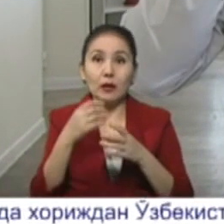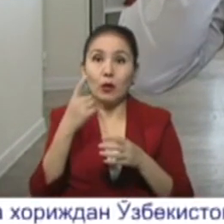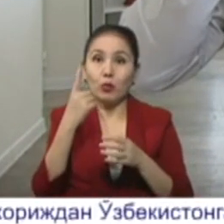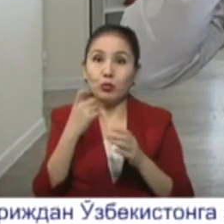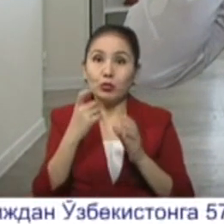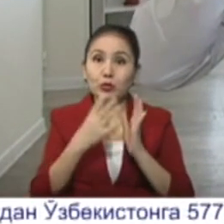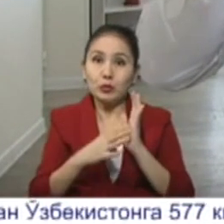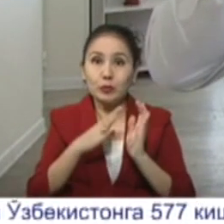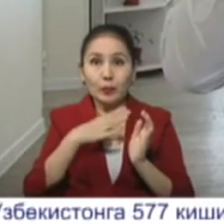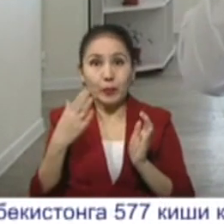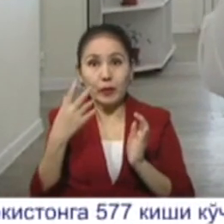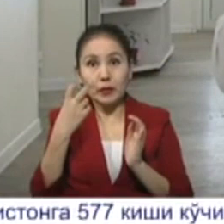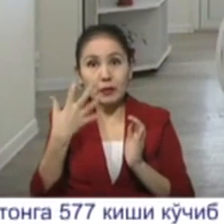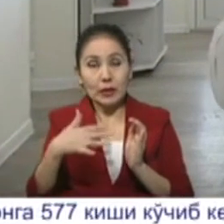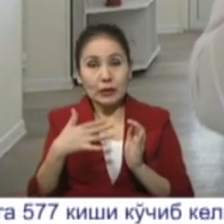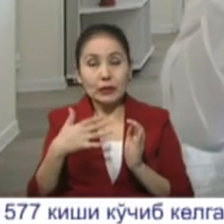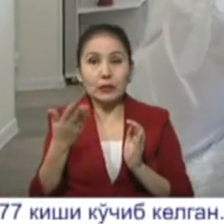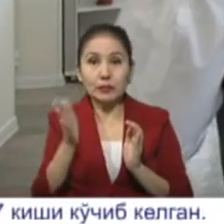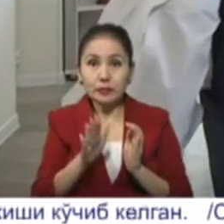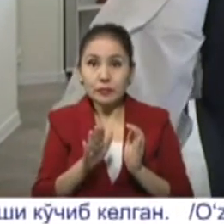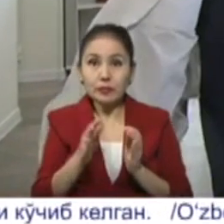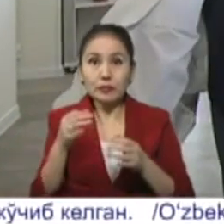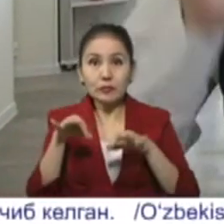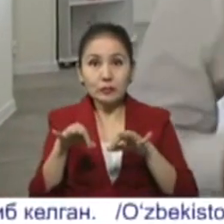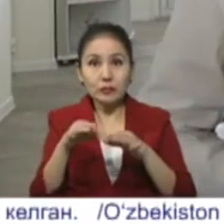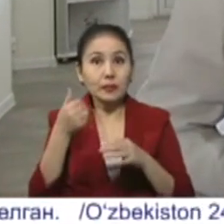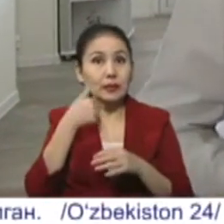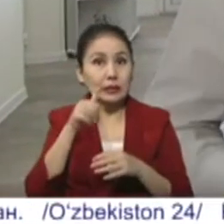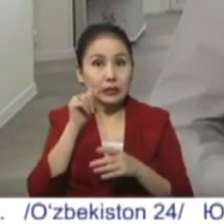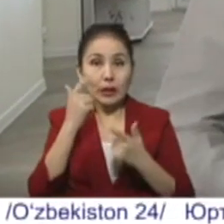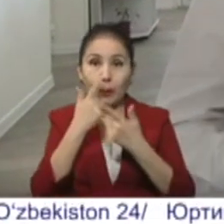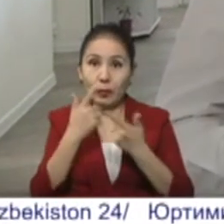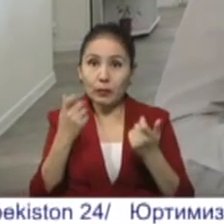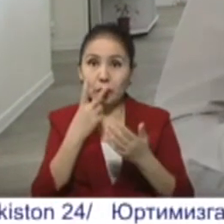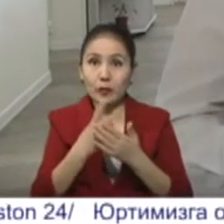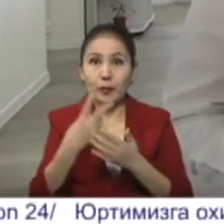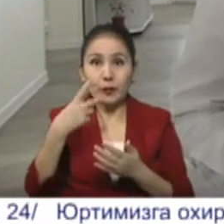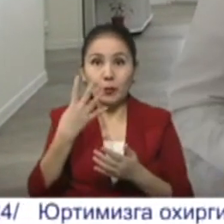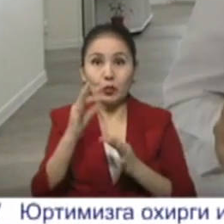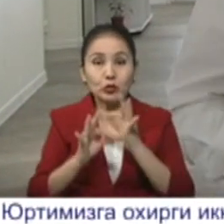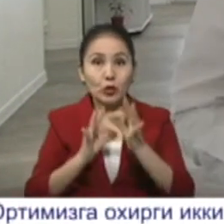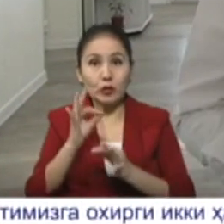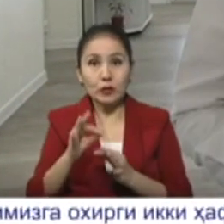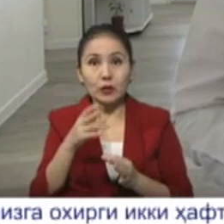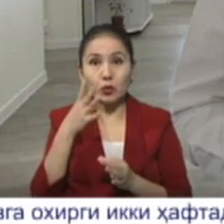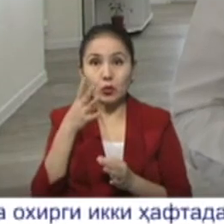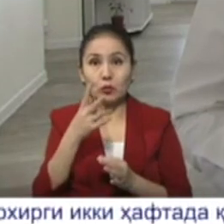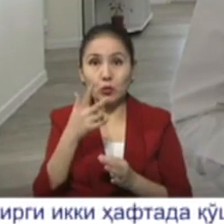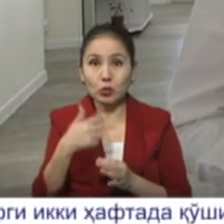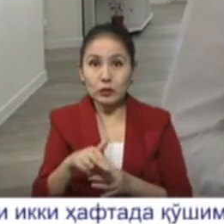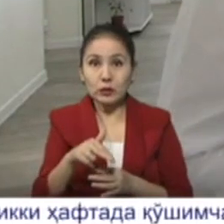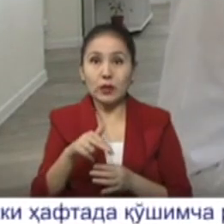179-тадан 254-тага етди ва кечаги маълумотга кўра 24 соат давомида 4030-та